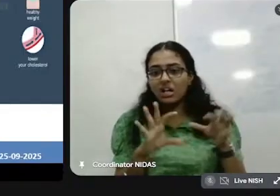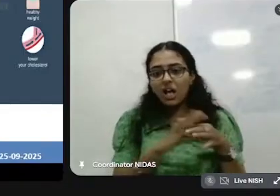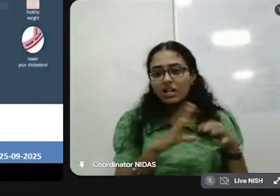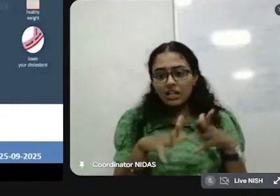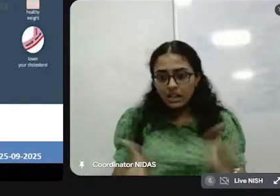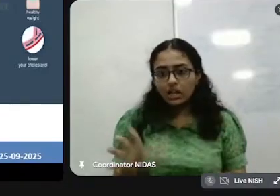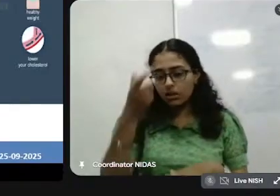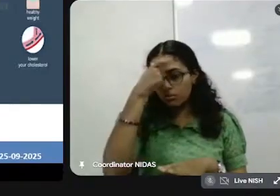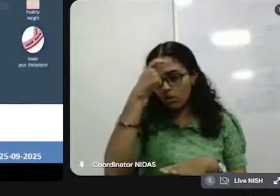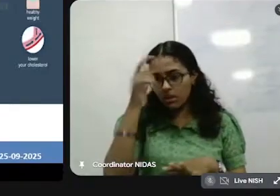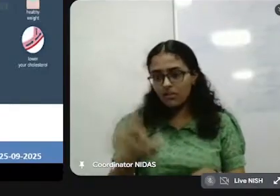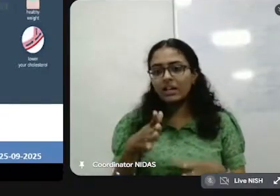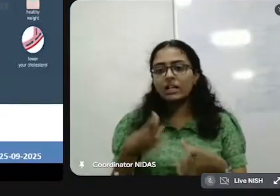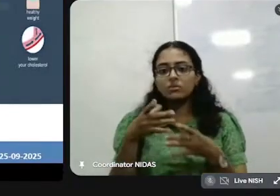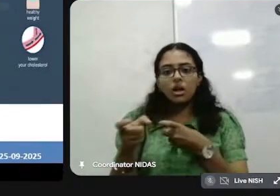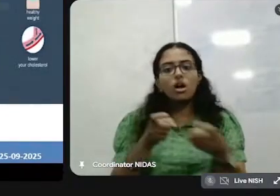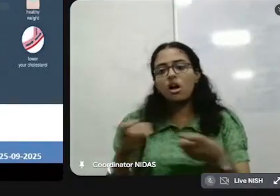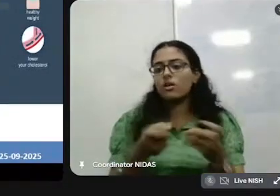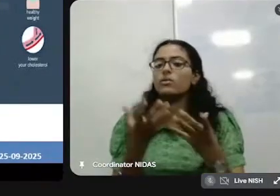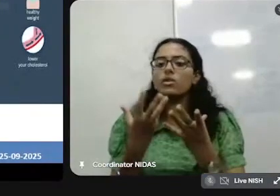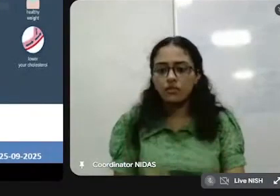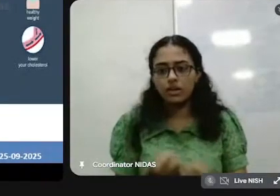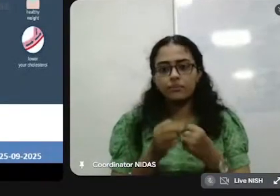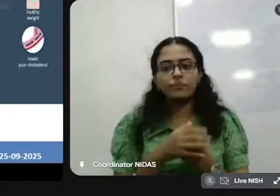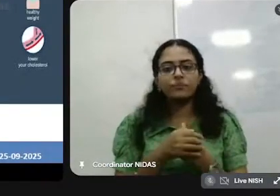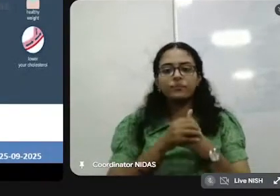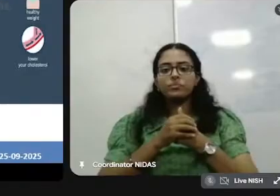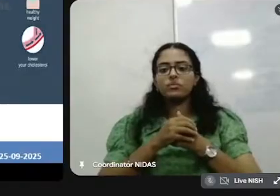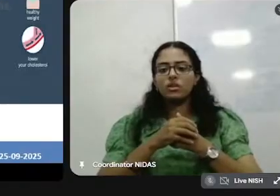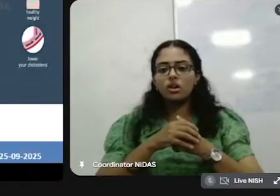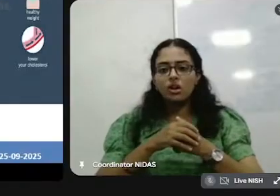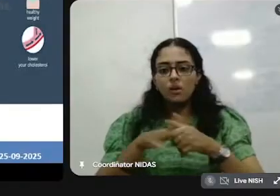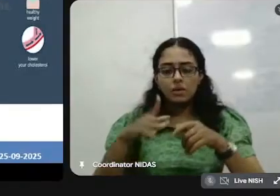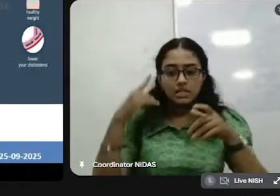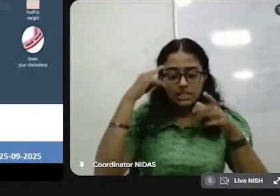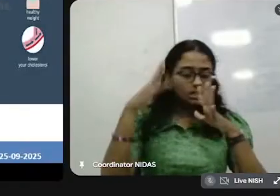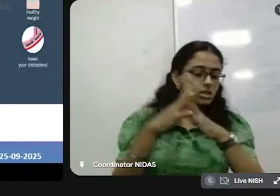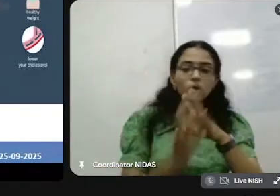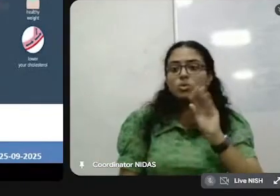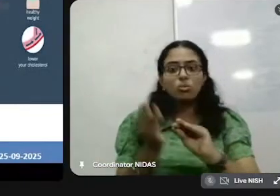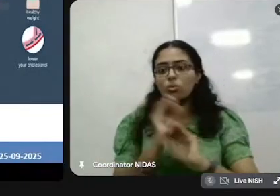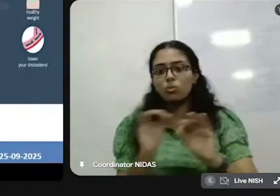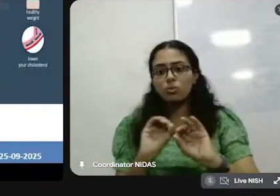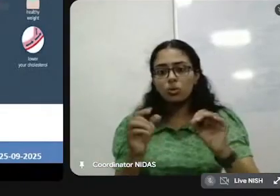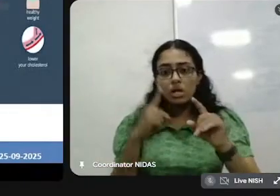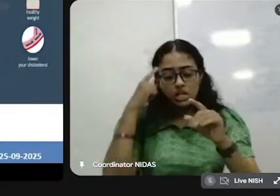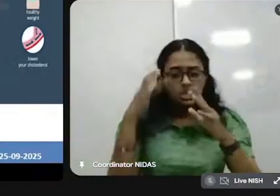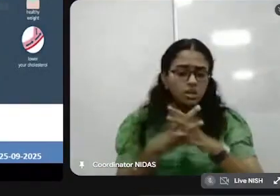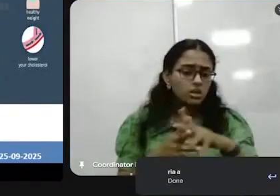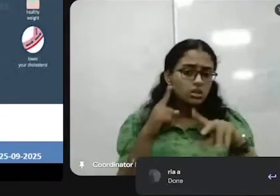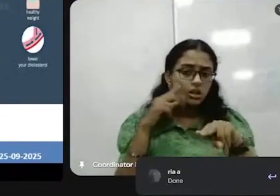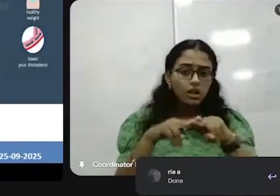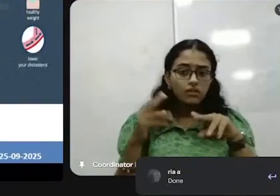അതിന് വേണ്ടിയിട്ടുള്ള മെഡിക്കേഷൻസും കാര്യങ്ങളും എടുക്കണമെങ്കിൽ എടുക്കാം. സ്ട്രെസ് കൂട്ടാതിരിക്കാനായിട്ട് ശ്രദ്ധിക്കുക. സ്ട്രെസ് കൂടുമ്പോൾ